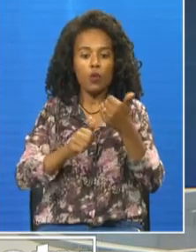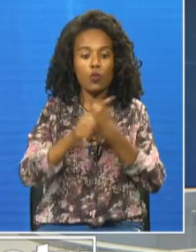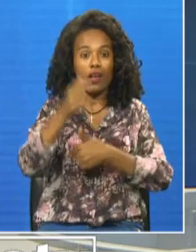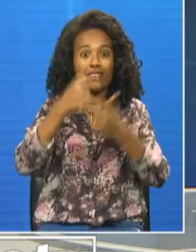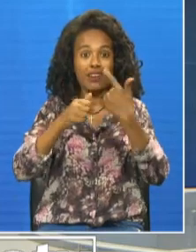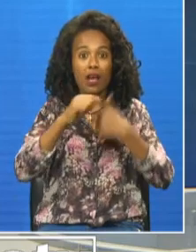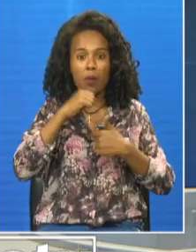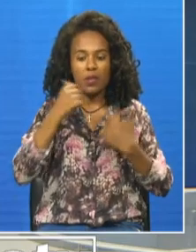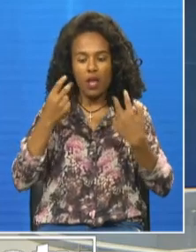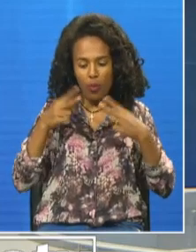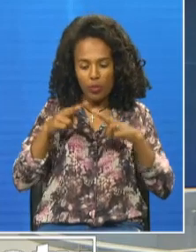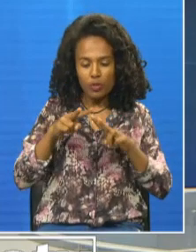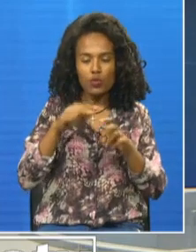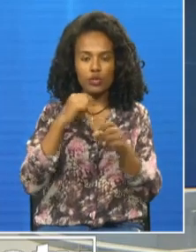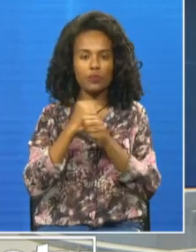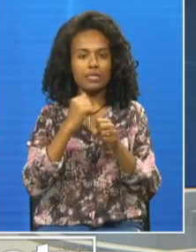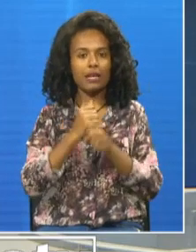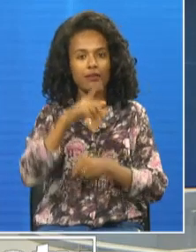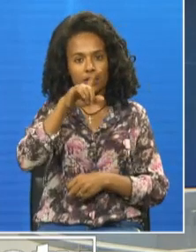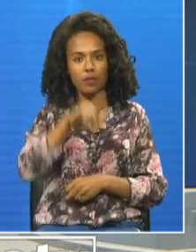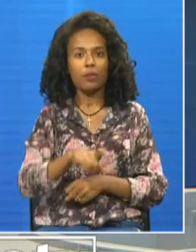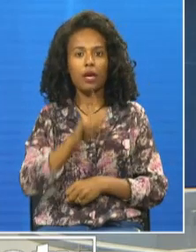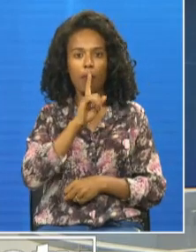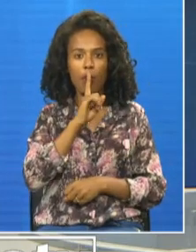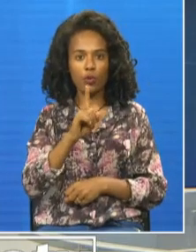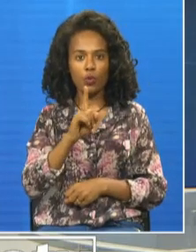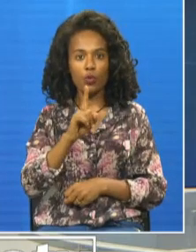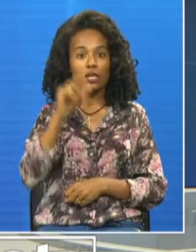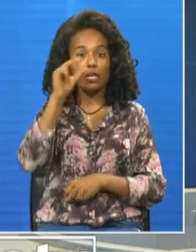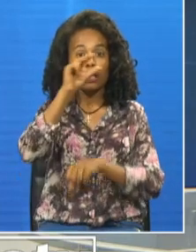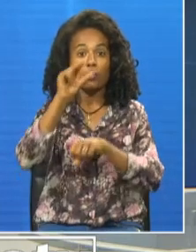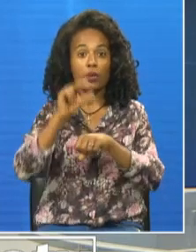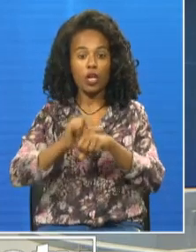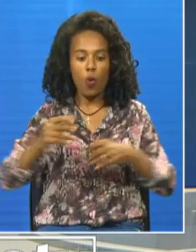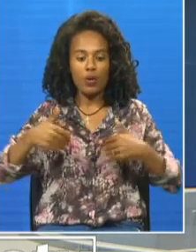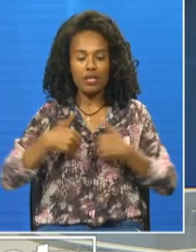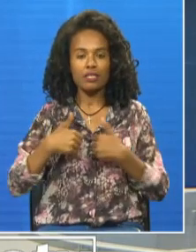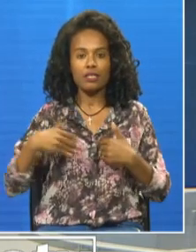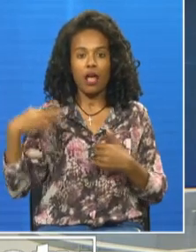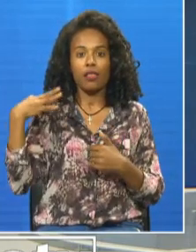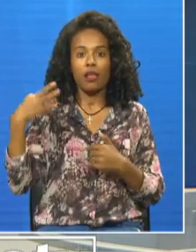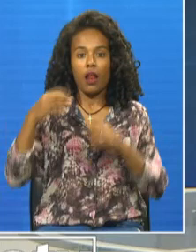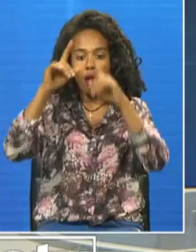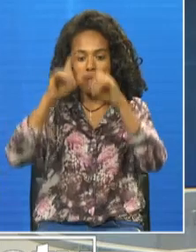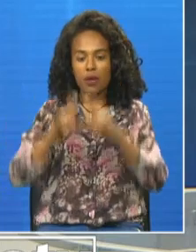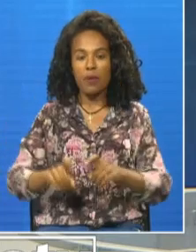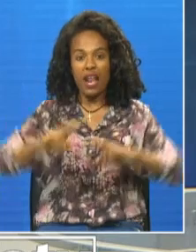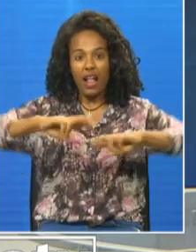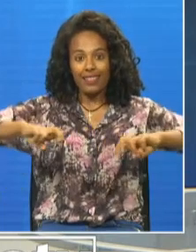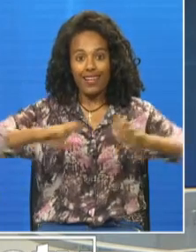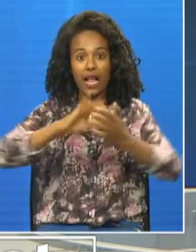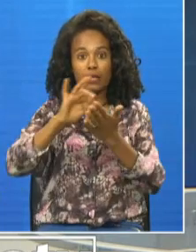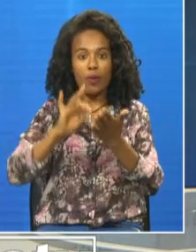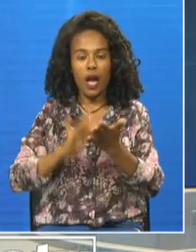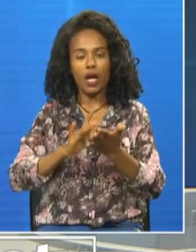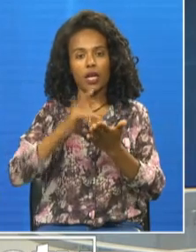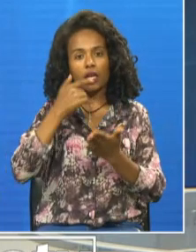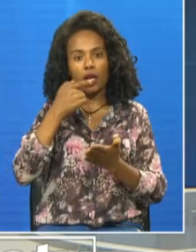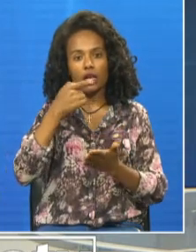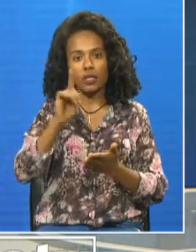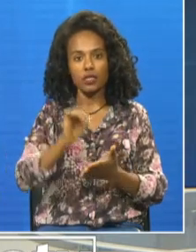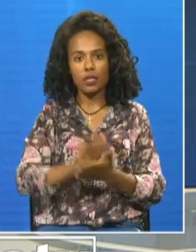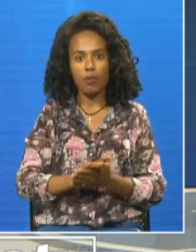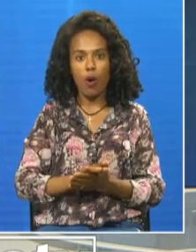እዚህ ካደረግን በኋላ ከሌቭል 3 ላብ የሚወጣ ኢንፌክሽስ የሆነ ነገር የለም። ይህ አሁን